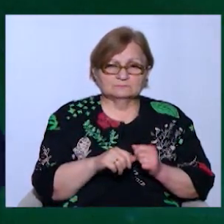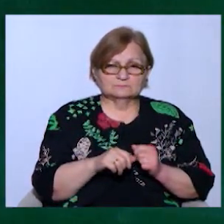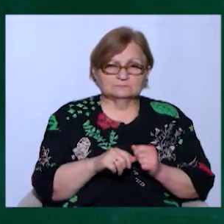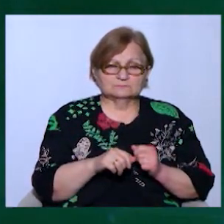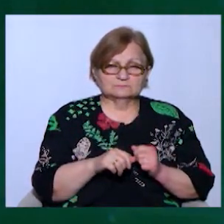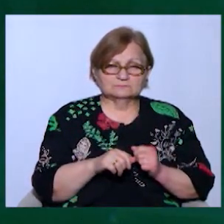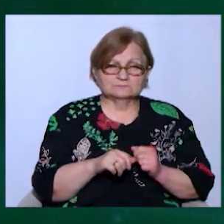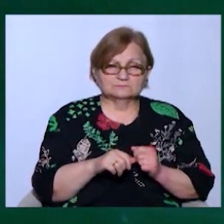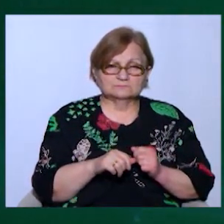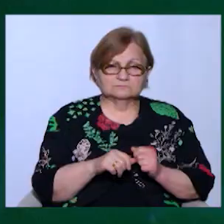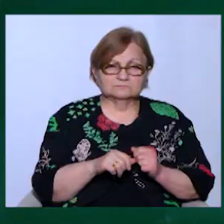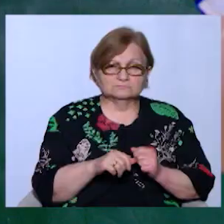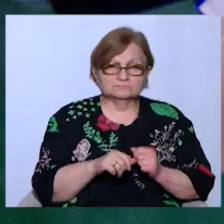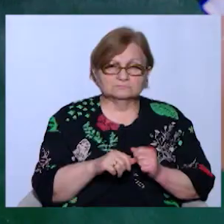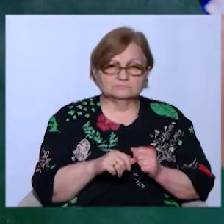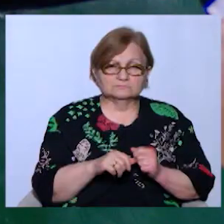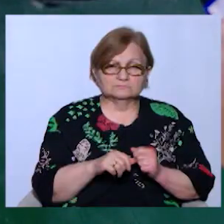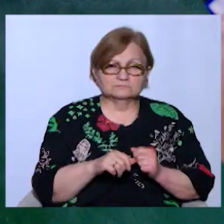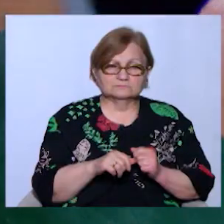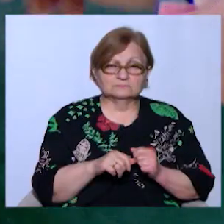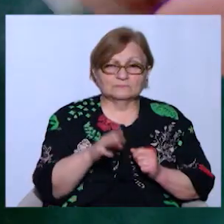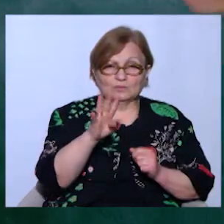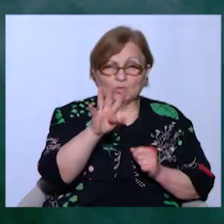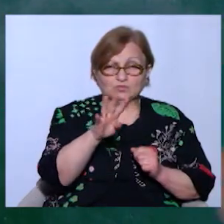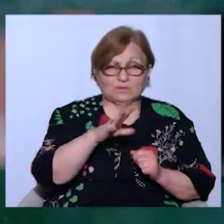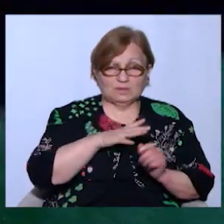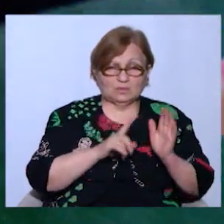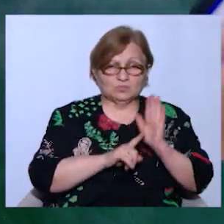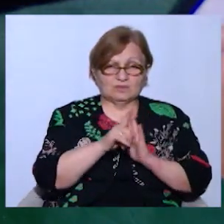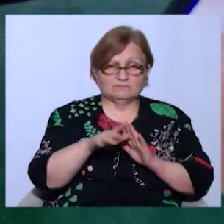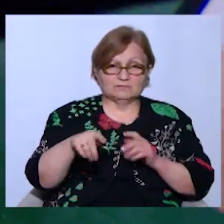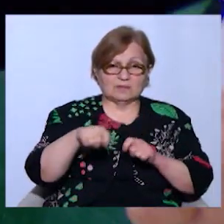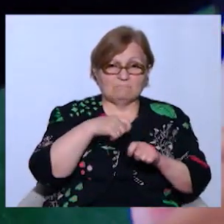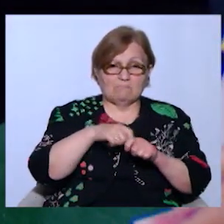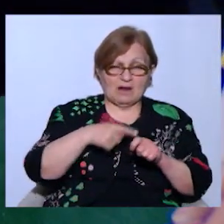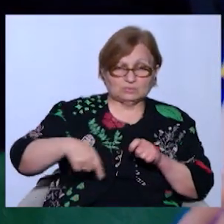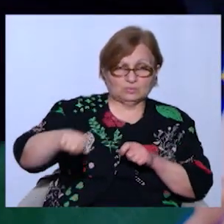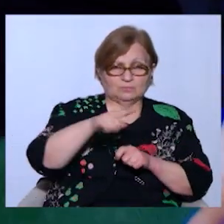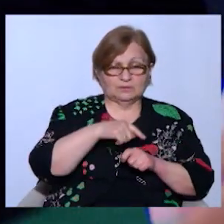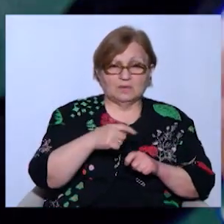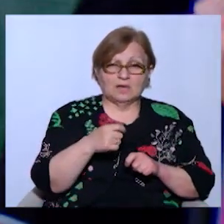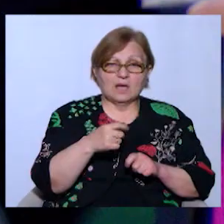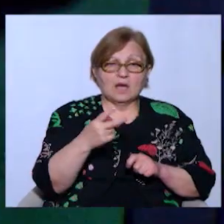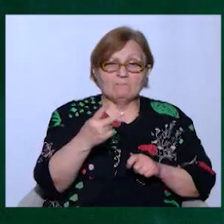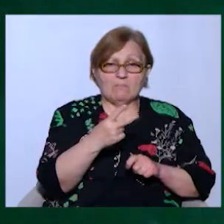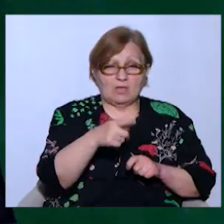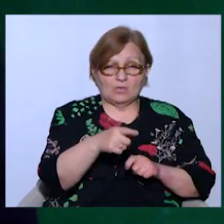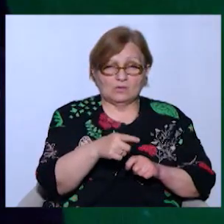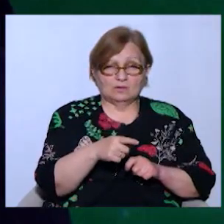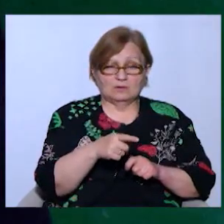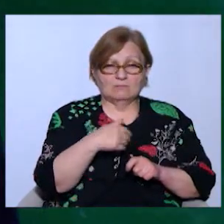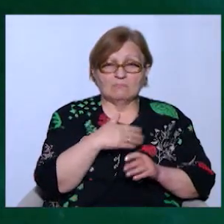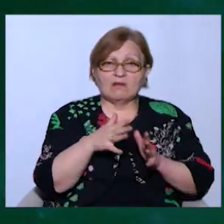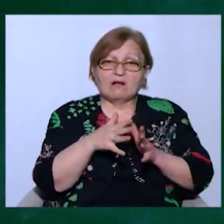გამრავლებული იყო ერზე და არის იყო 4. აი ეს იყო ფართობი. ეს მეორე, როცა